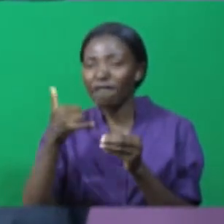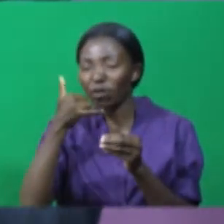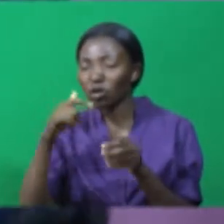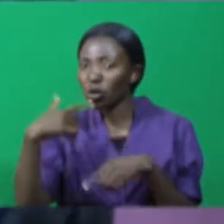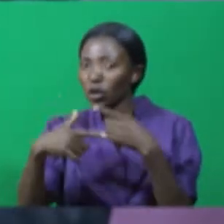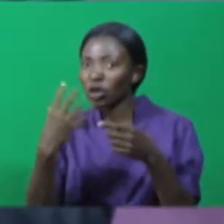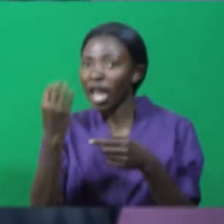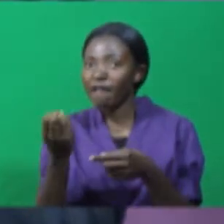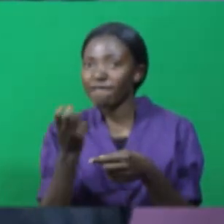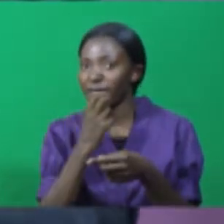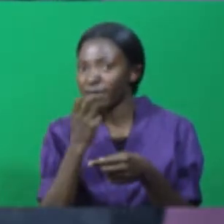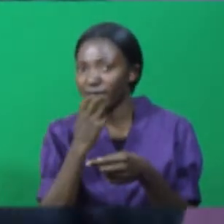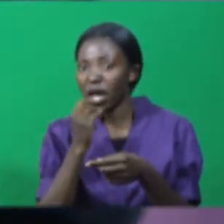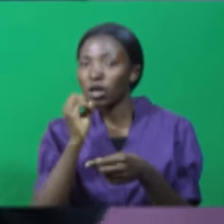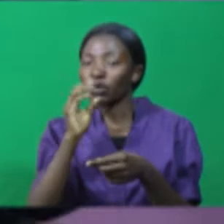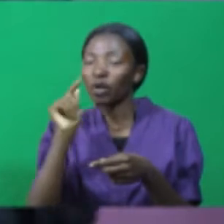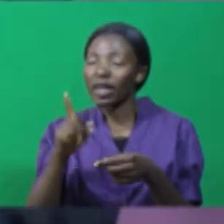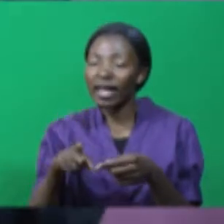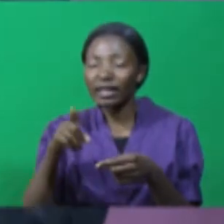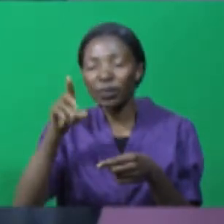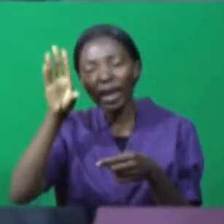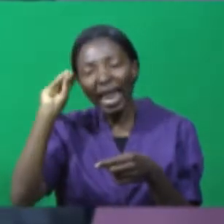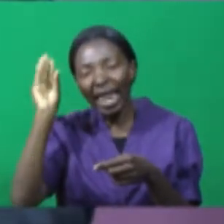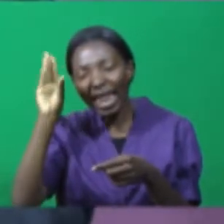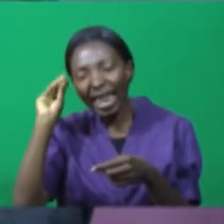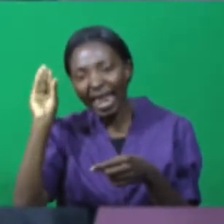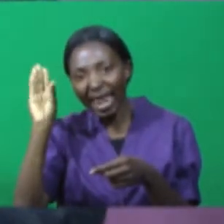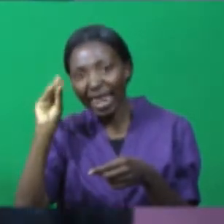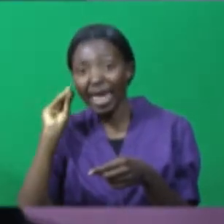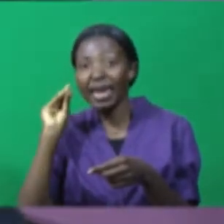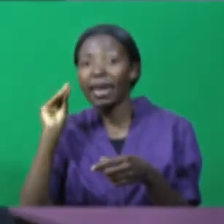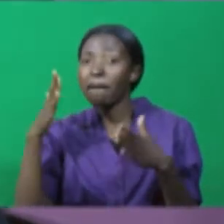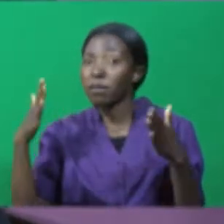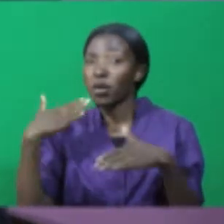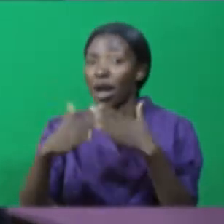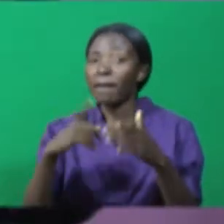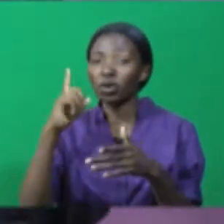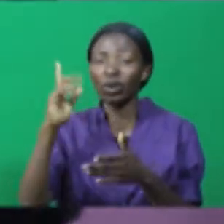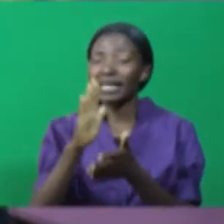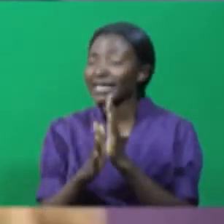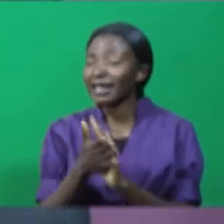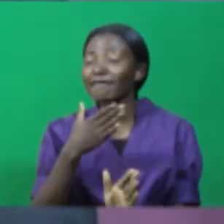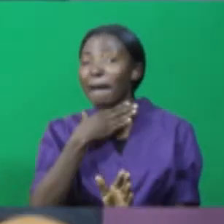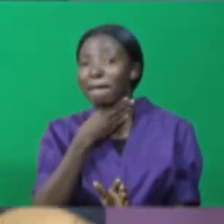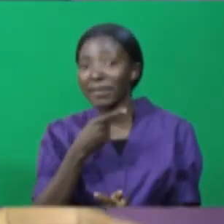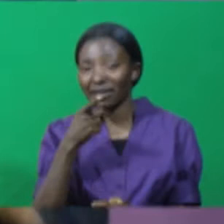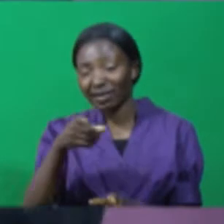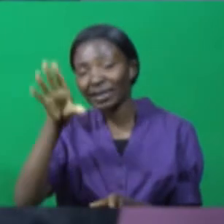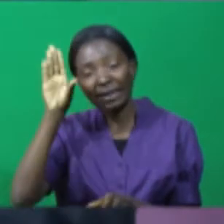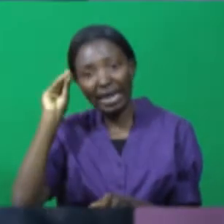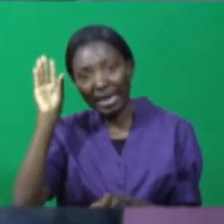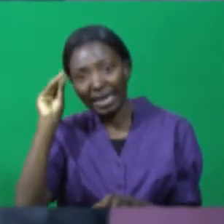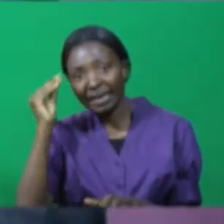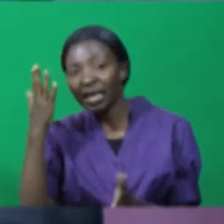moto. Shungu dzatinadzo kuti zvirongwa izvi tisarasikirwe nazvo. Haufane kurasikirwa nechirongwa nekuti uri kutravela.